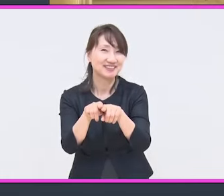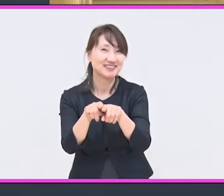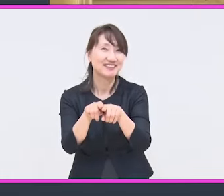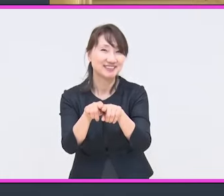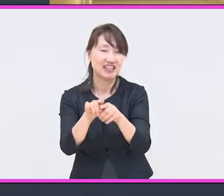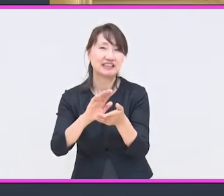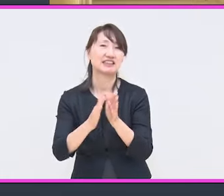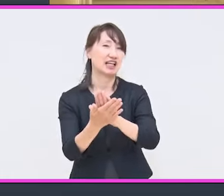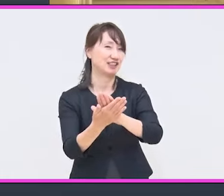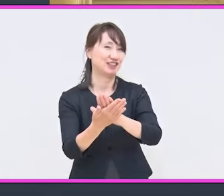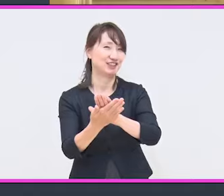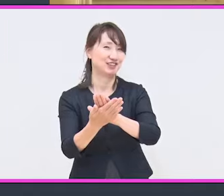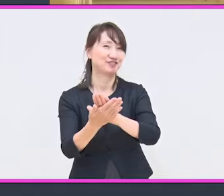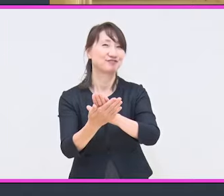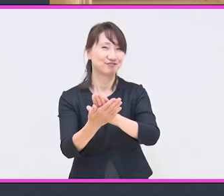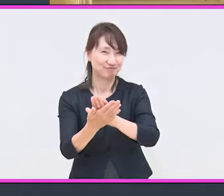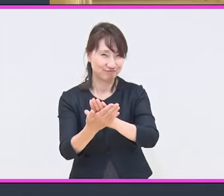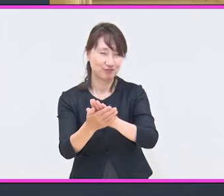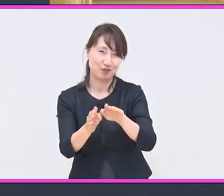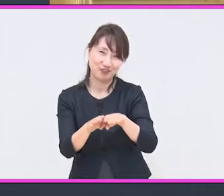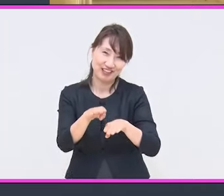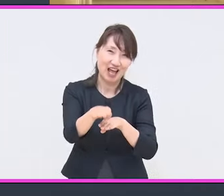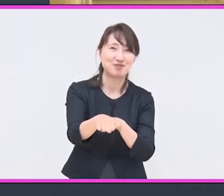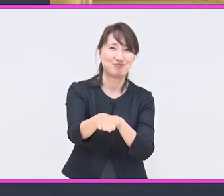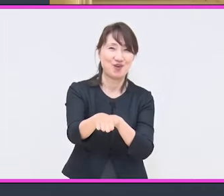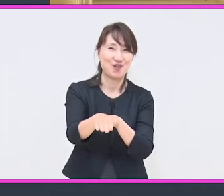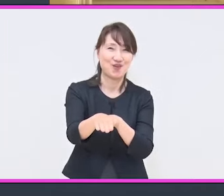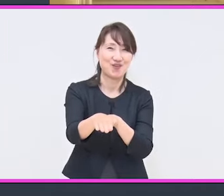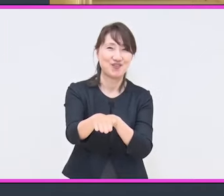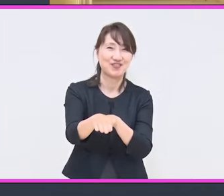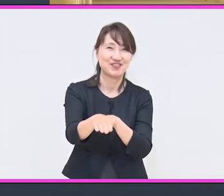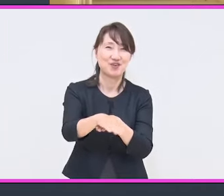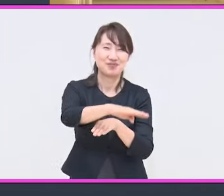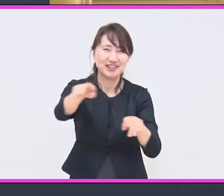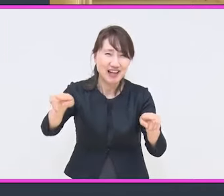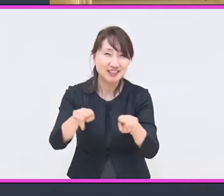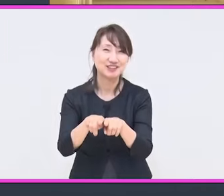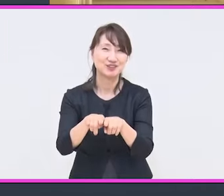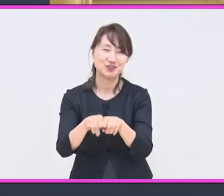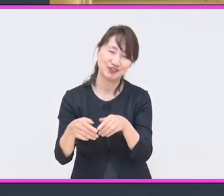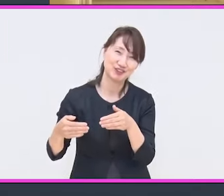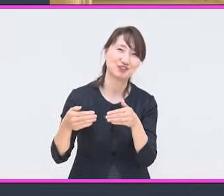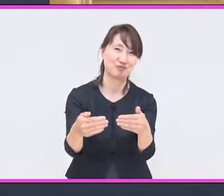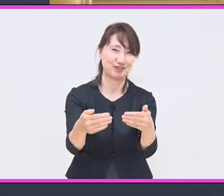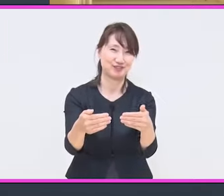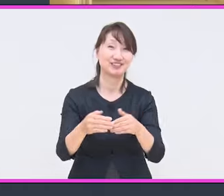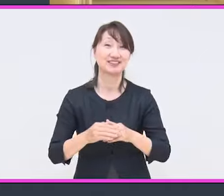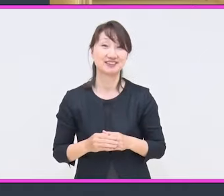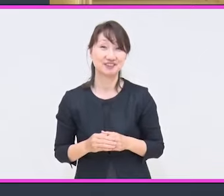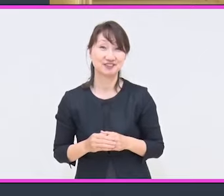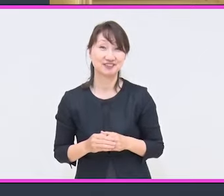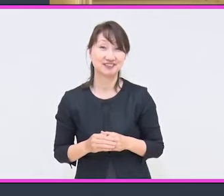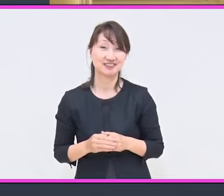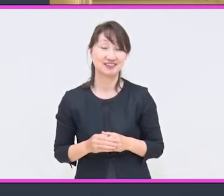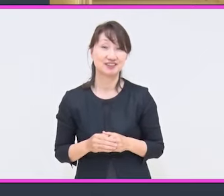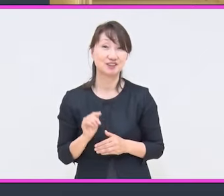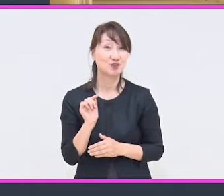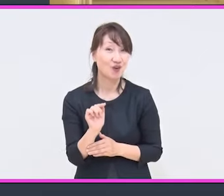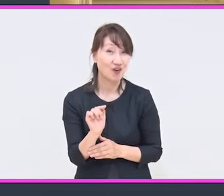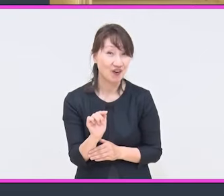このチェンジ、変革への第一歩をですね皆さんと一緒に踏み出しましょう。それが